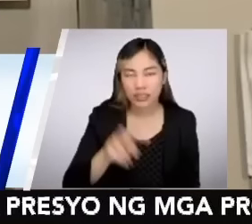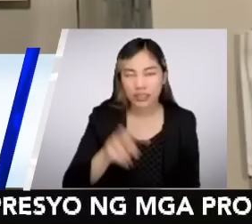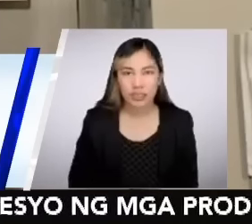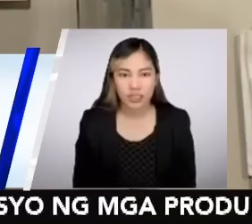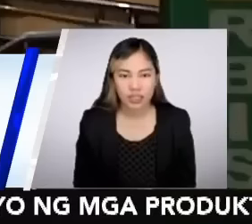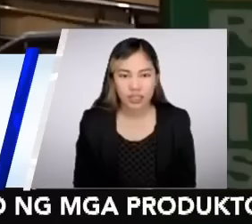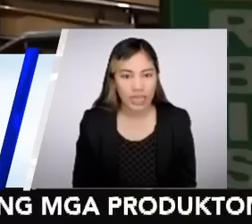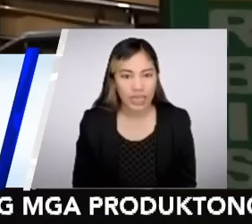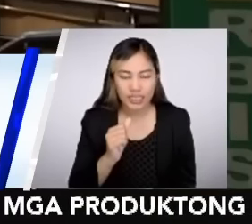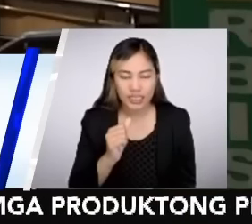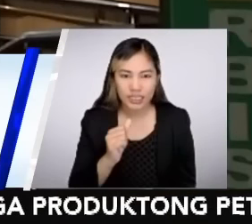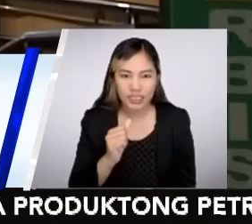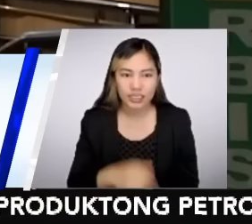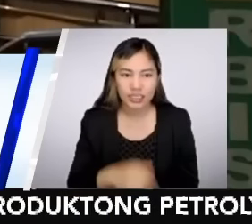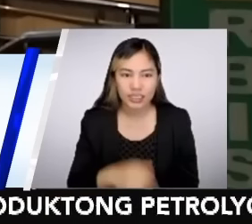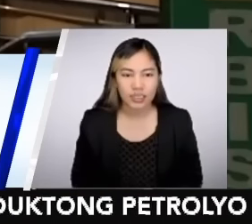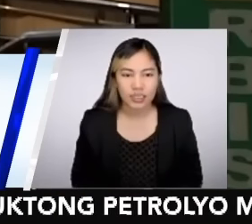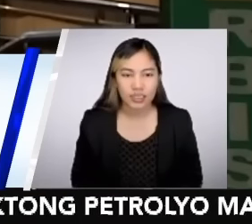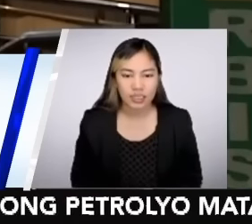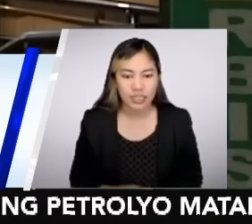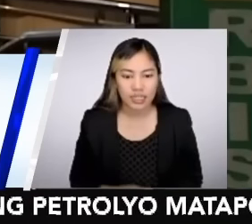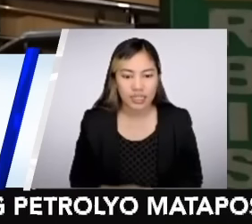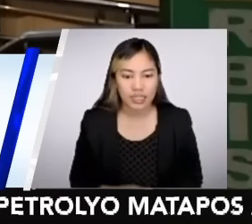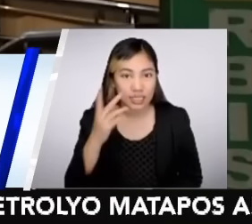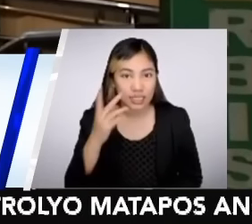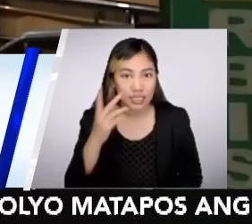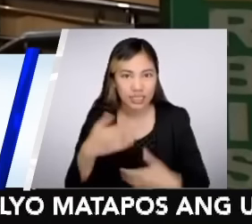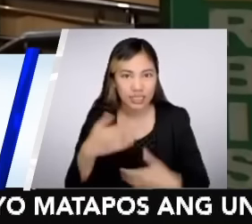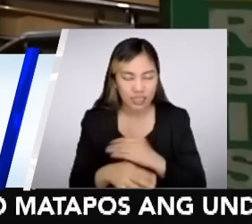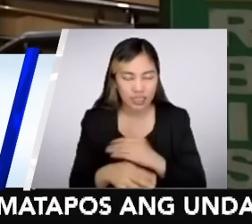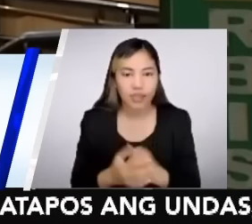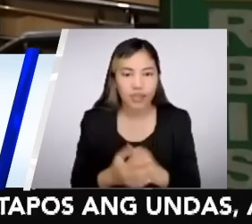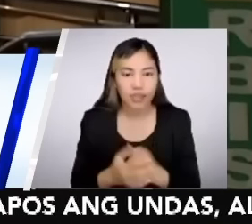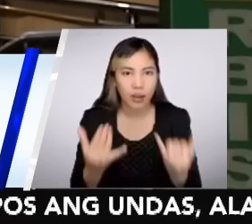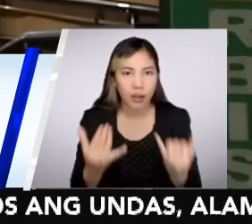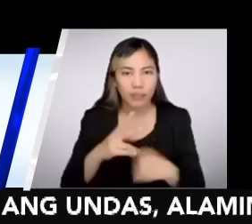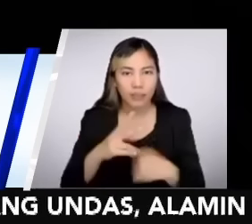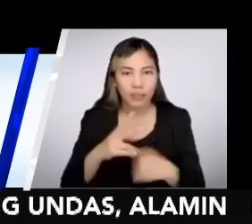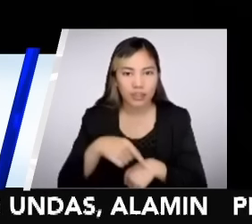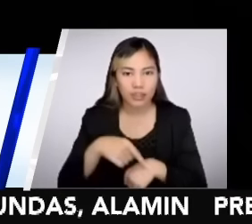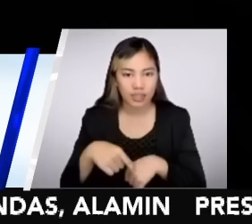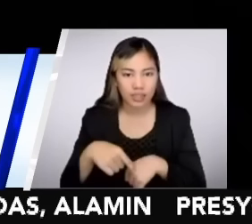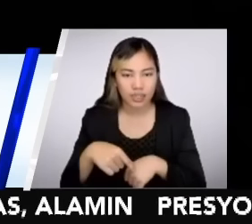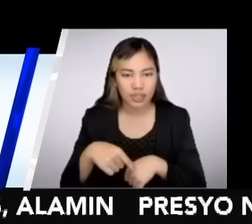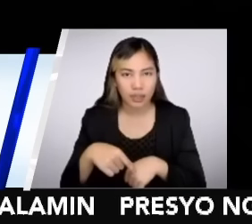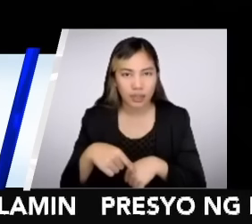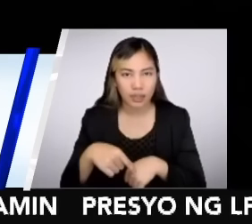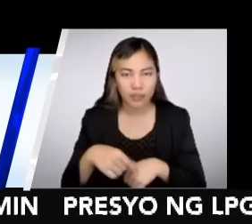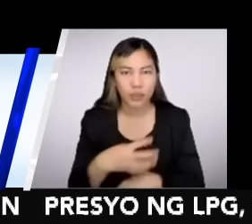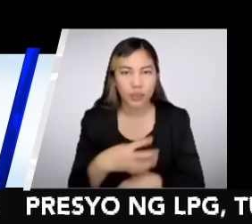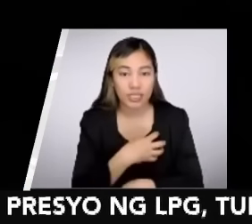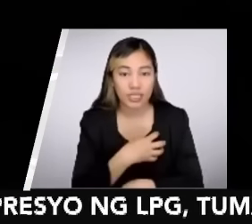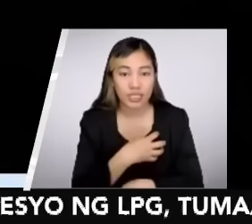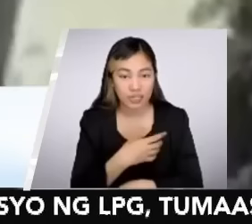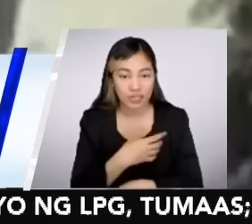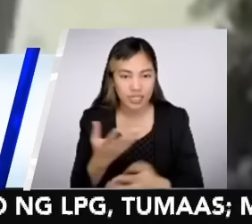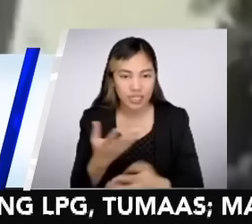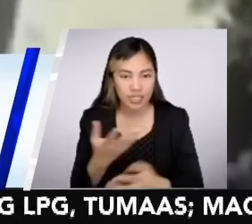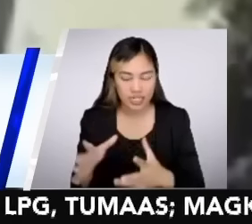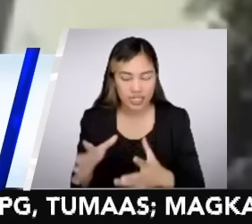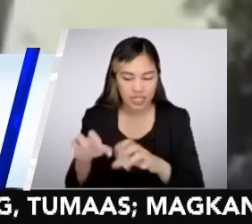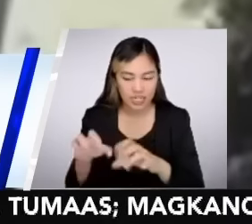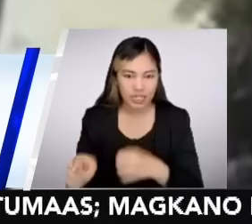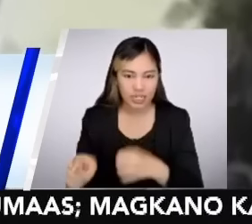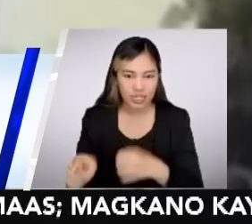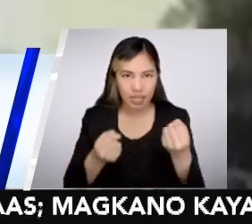hindi sila makita na pumasok. Sa ngayon ay hawak na ng Parañaque City Police Station ang tatlong driver na mga biktima na mga kasawat umano sa krimen. Patuloy